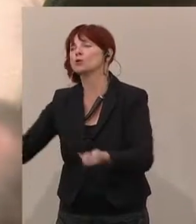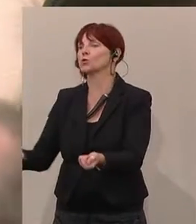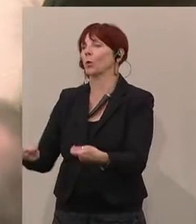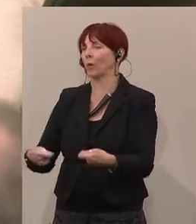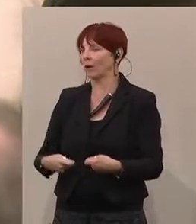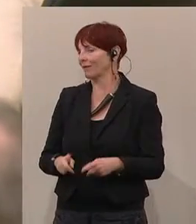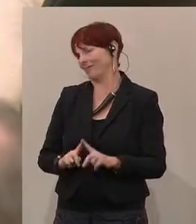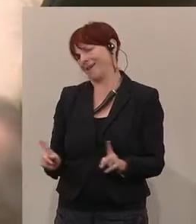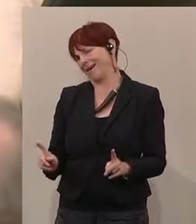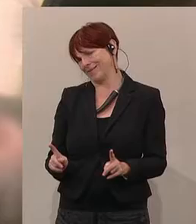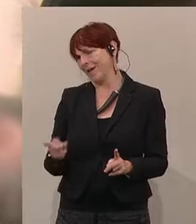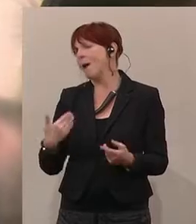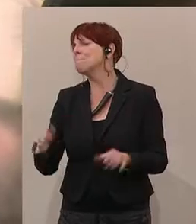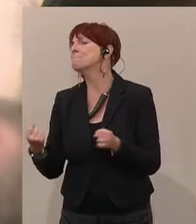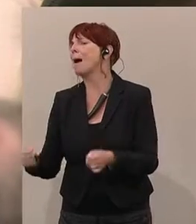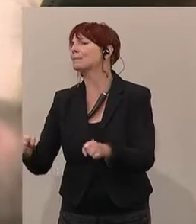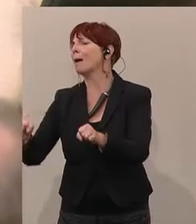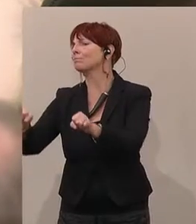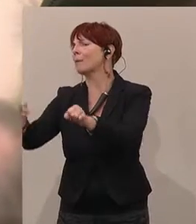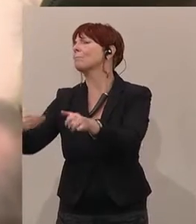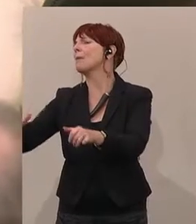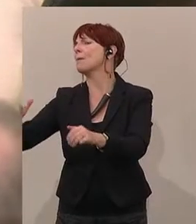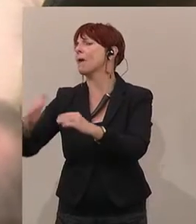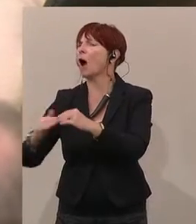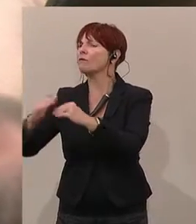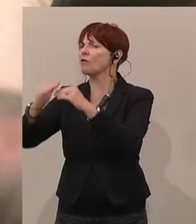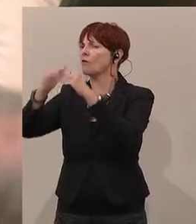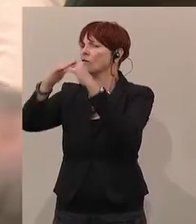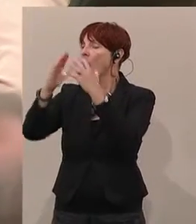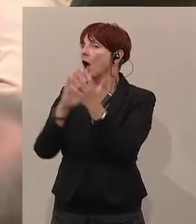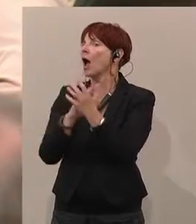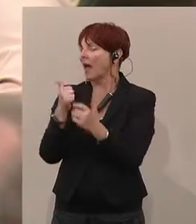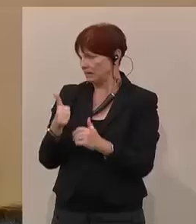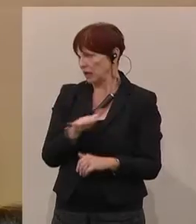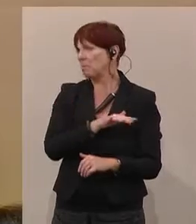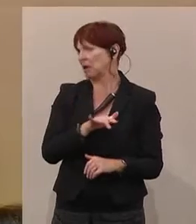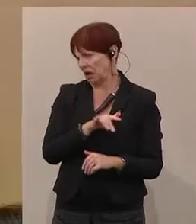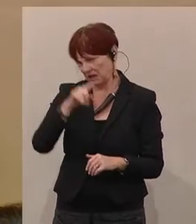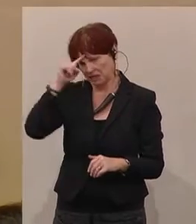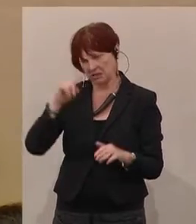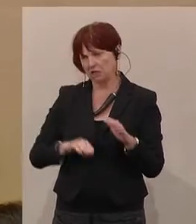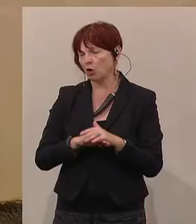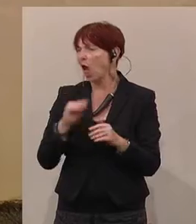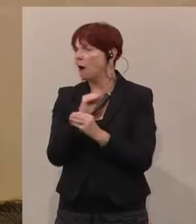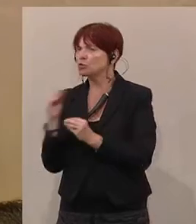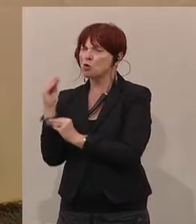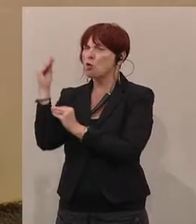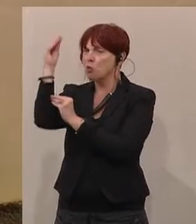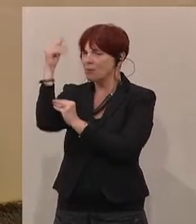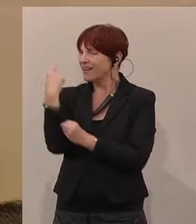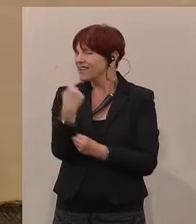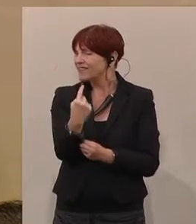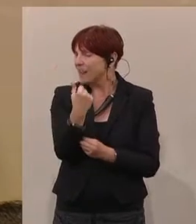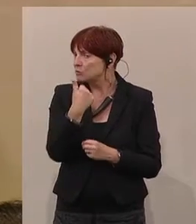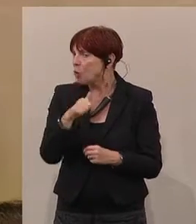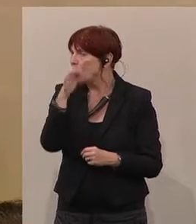mehr Befugnisse für die Polizei, was in einigen Bereichen sinnvoll ist, aber dieses Überschießende, und gerade Sie scheinen sich ja auch nicht zu 100% sicher zu sein, ob es